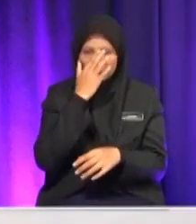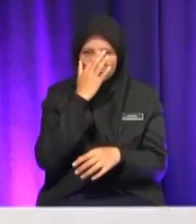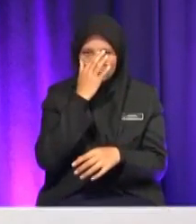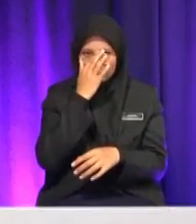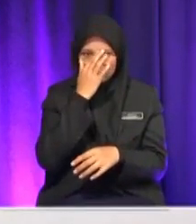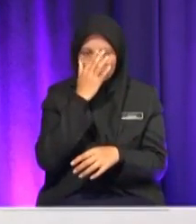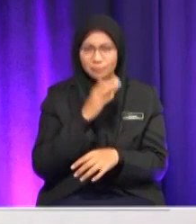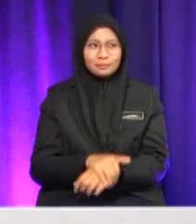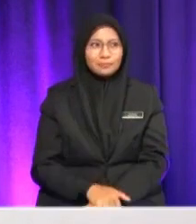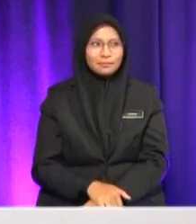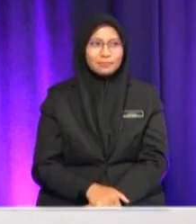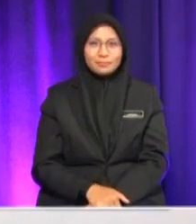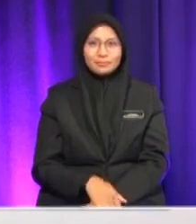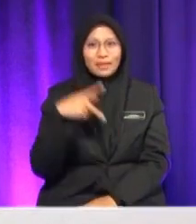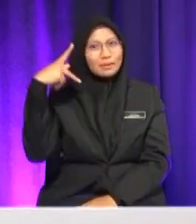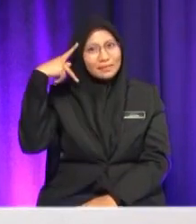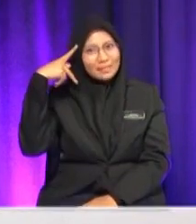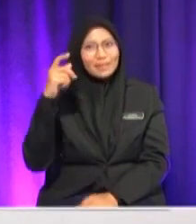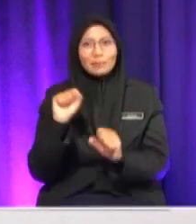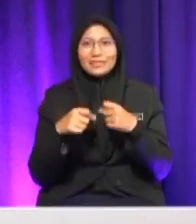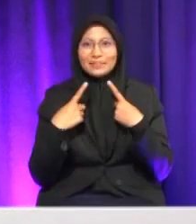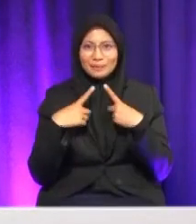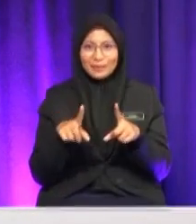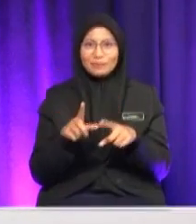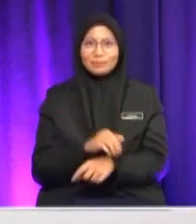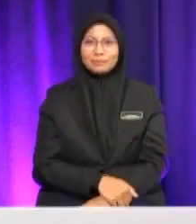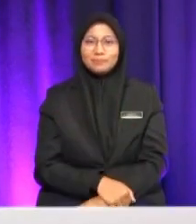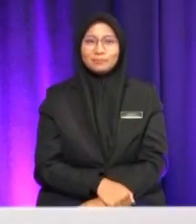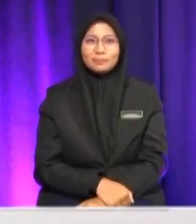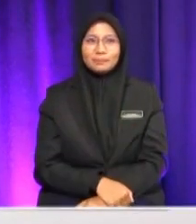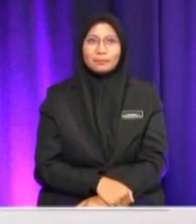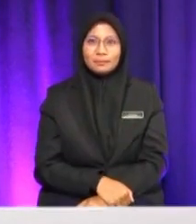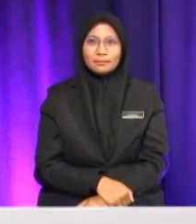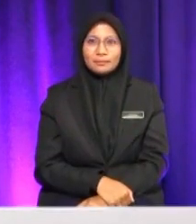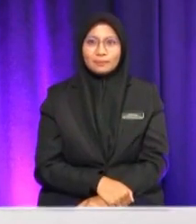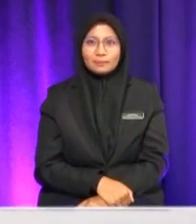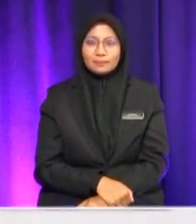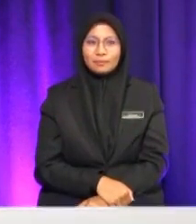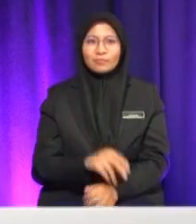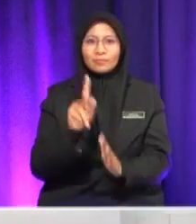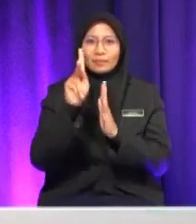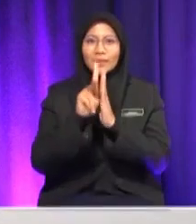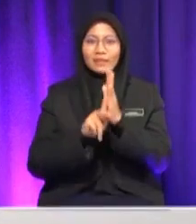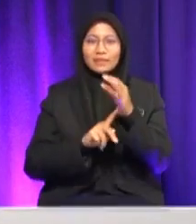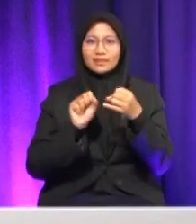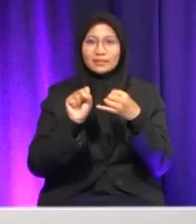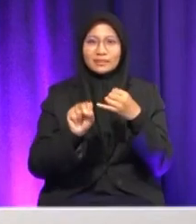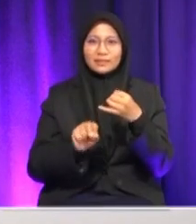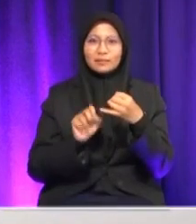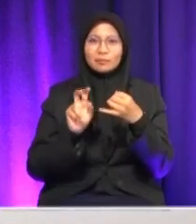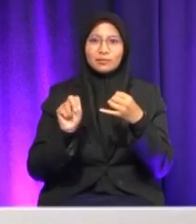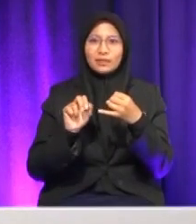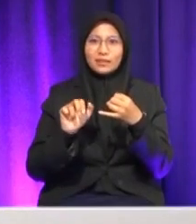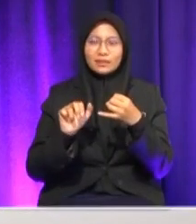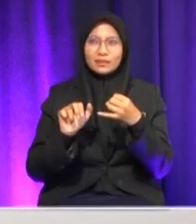Saya, ya, dipersilakan Pritika. Mulakan Pritika. Alright, so kesimpulan yang saya boleh bagi tentang topik ini